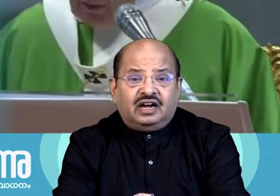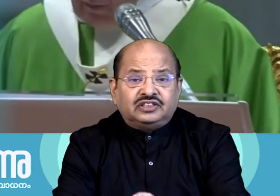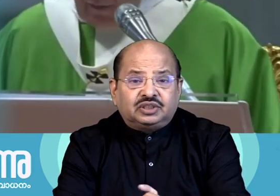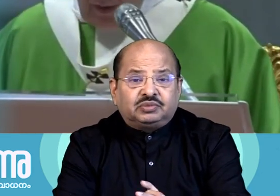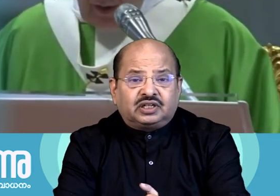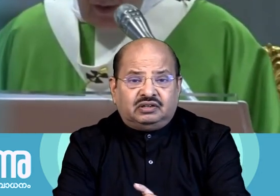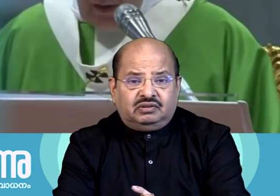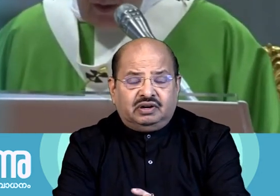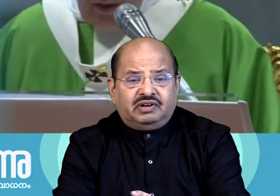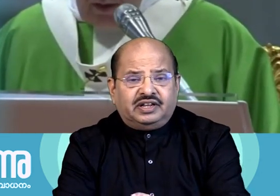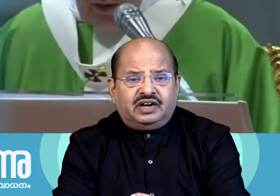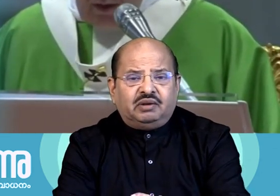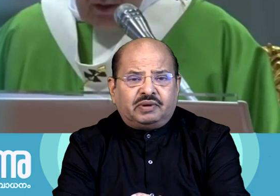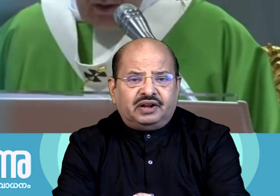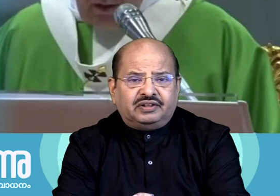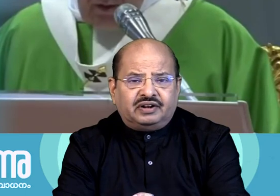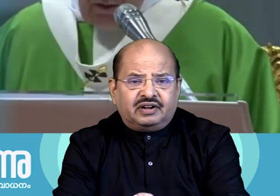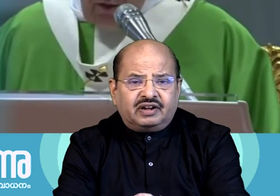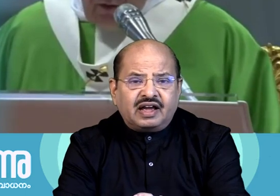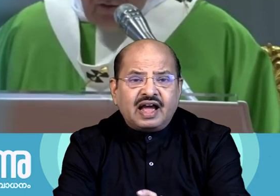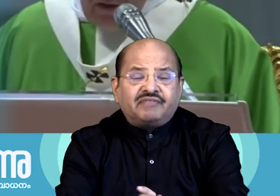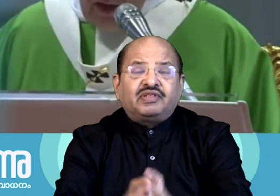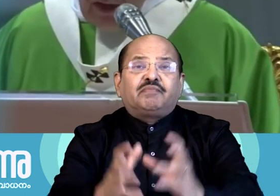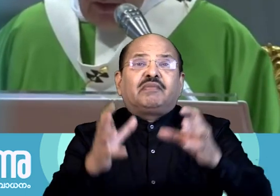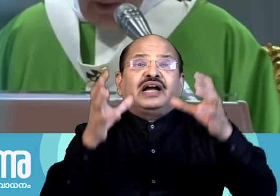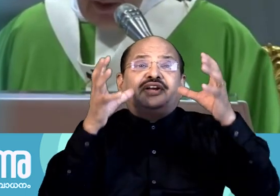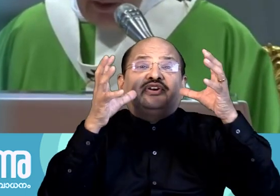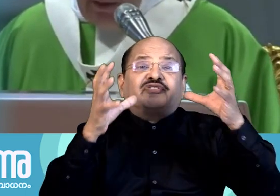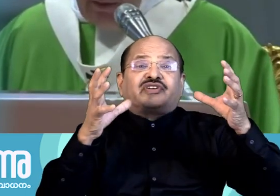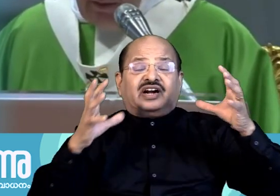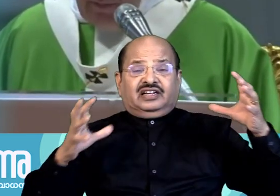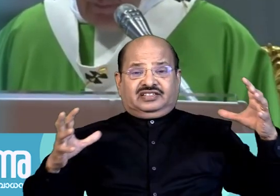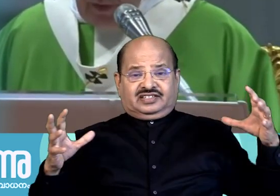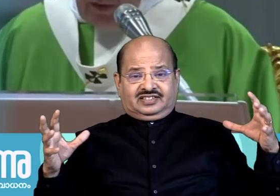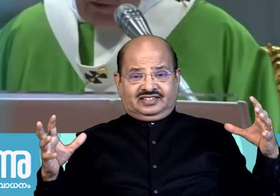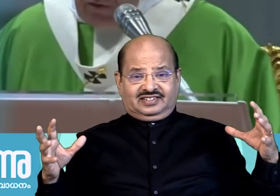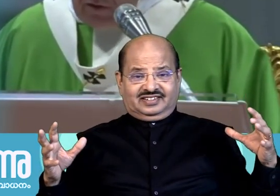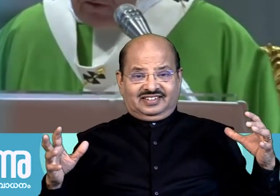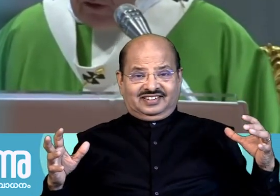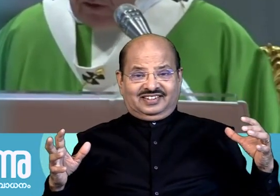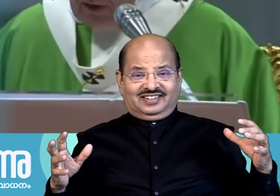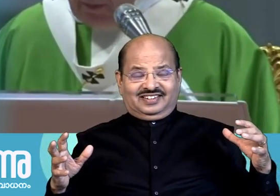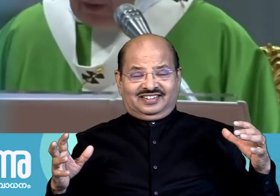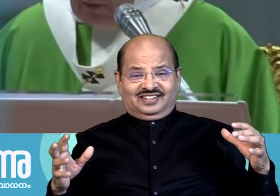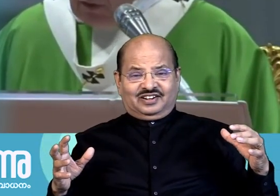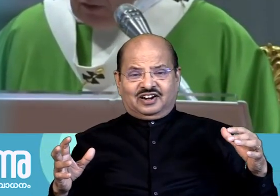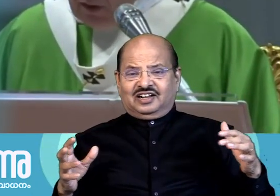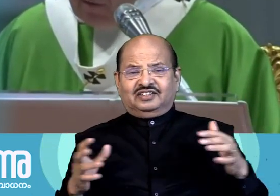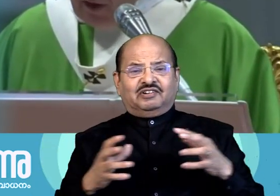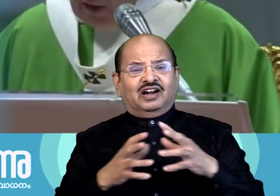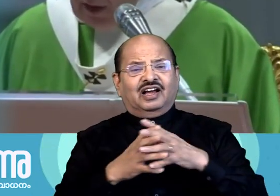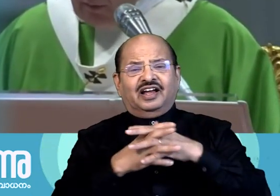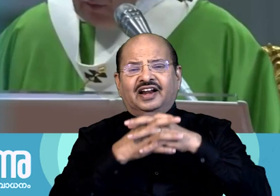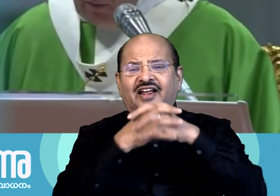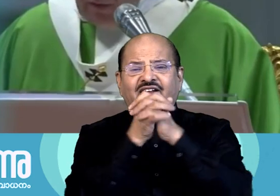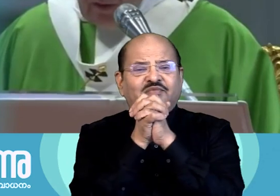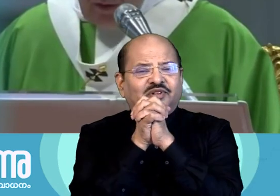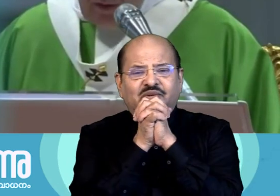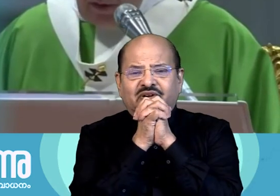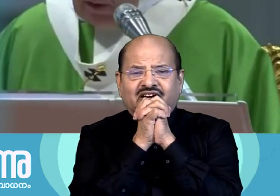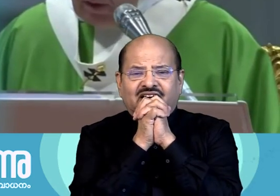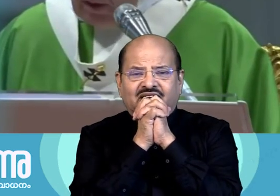2-ാം അധ്യായത്തിൽ 5 മുതൽ ഉള്ള വചനങ്ങളിൽ പറയുന്നുണ്ട്. ഹാവ് ദ മൈൻഡ് ഓഫ് ക്രൈസ്റ്റ്. അത്